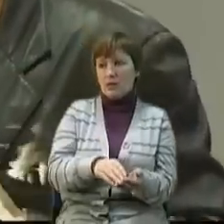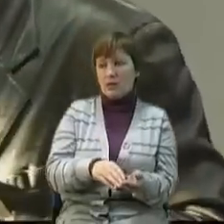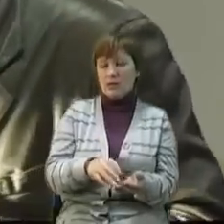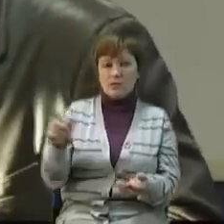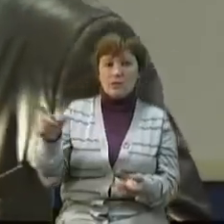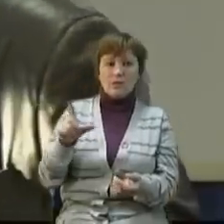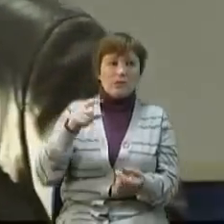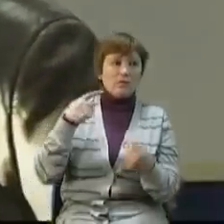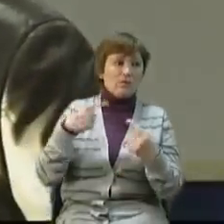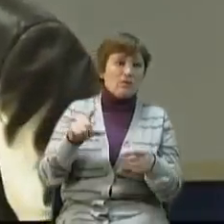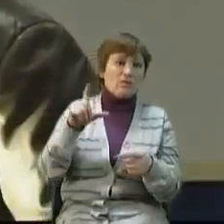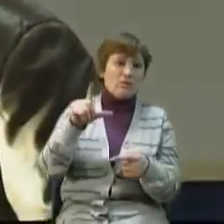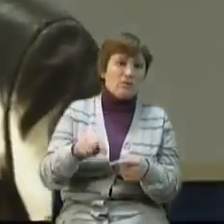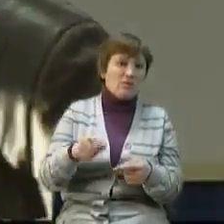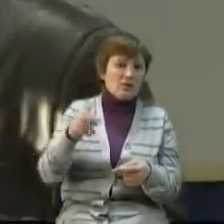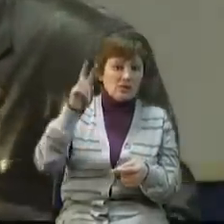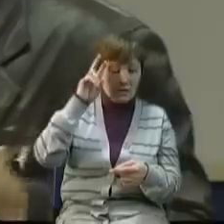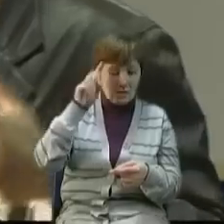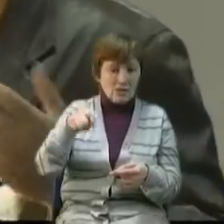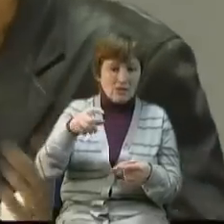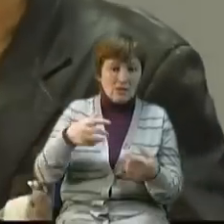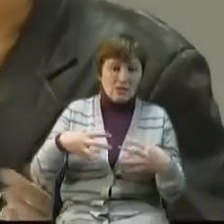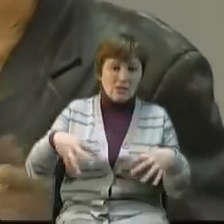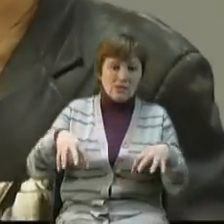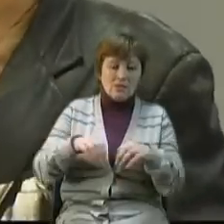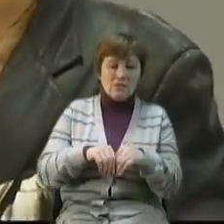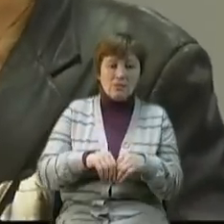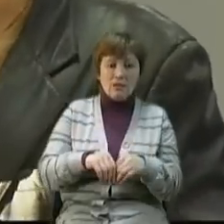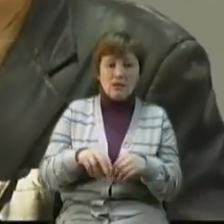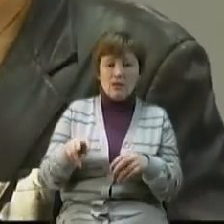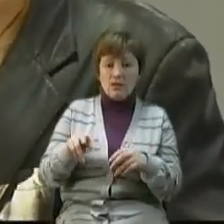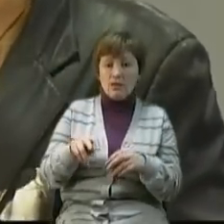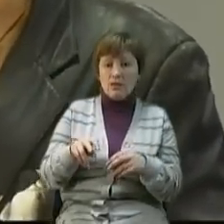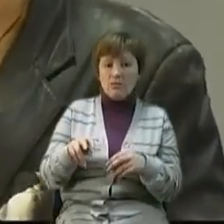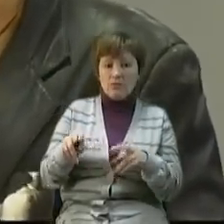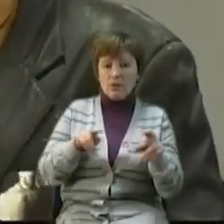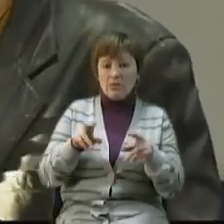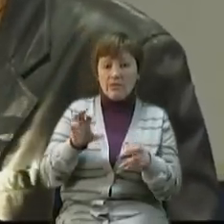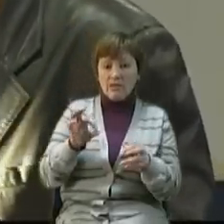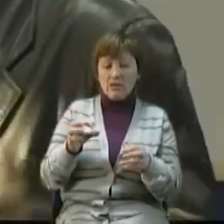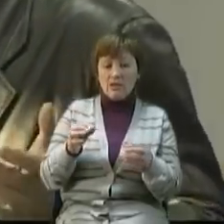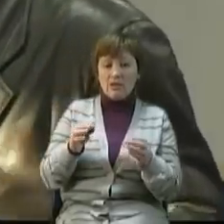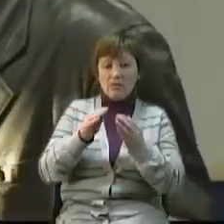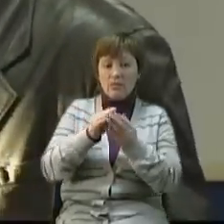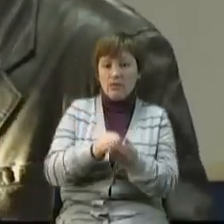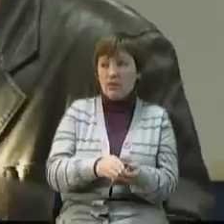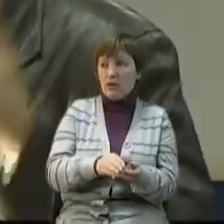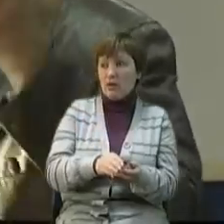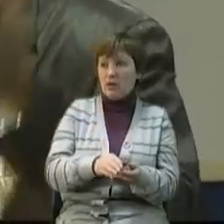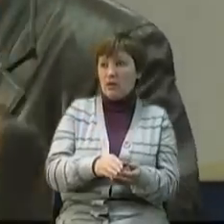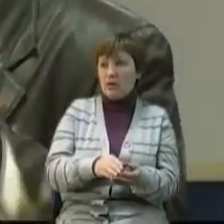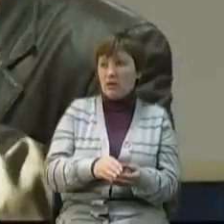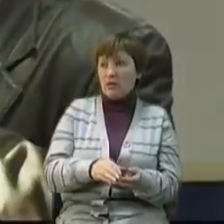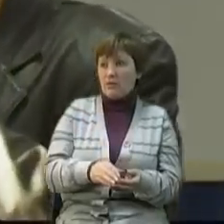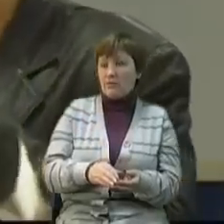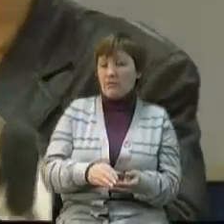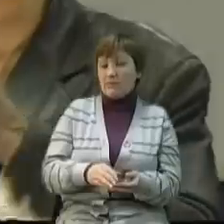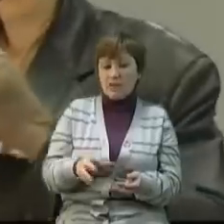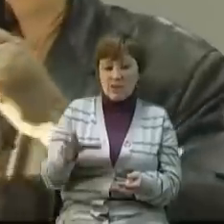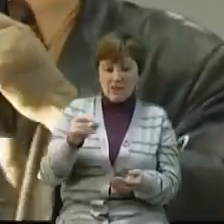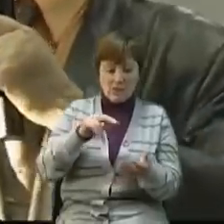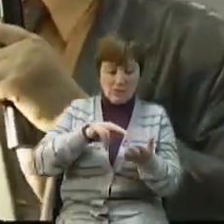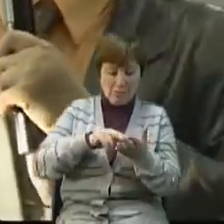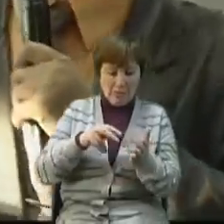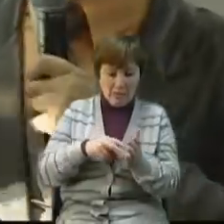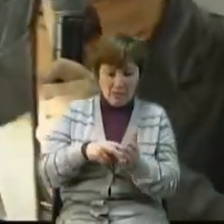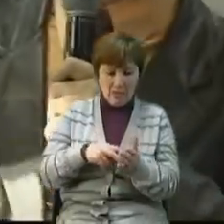я знать не знаю этой семьи, и проповедовать на траурном служении, у меня все назначено, говорит,